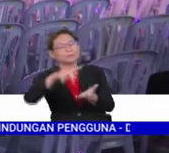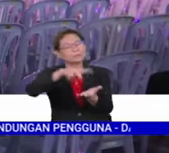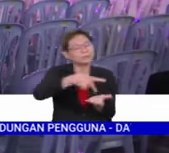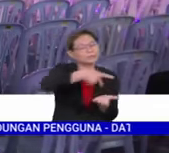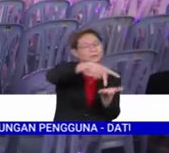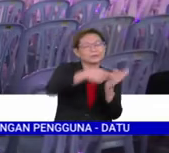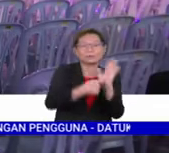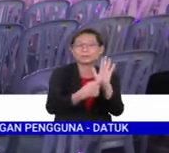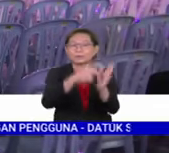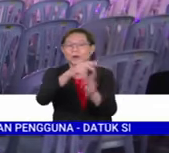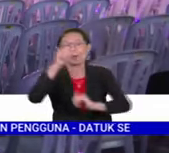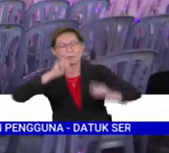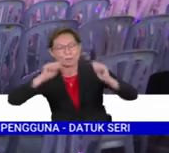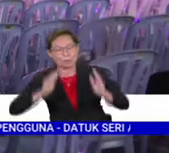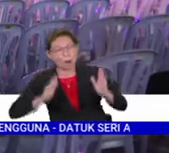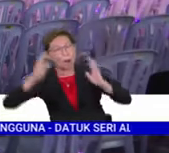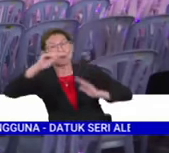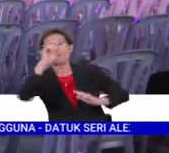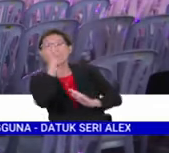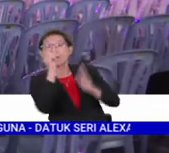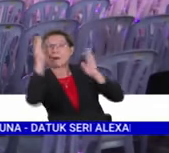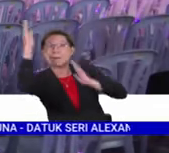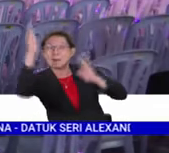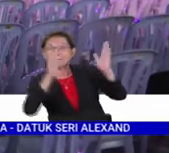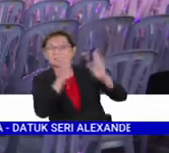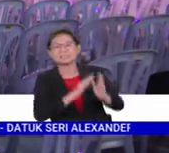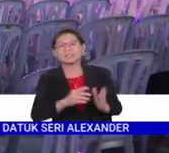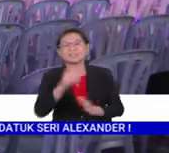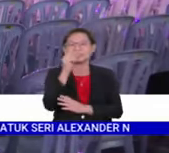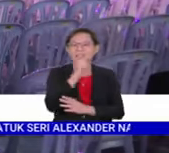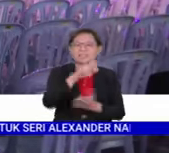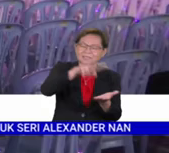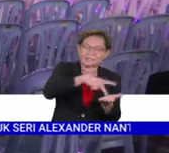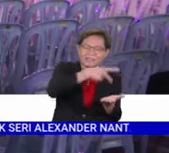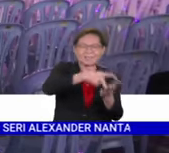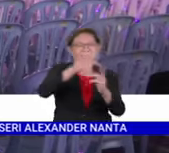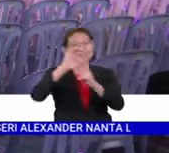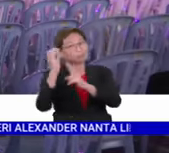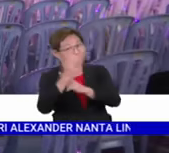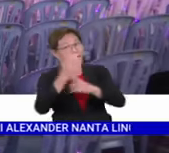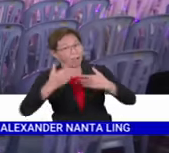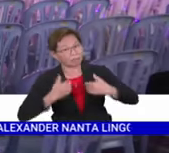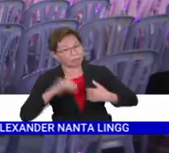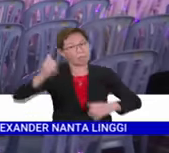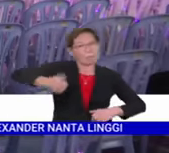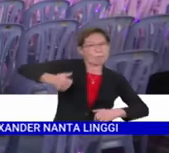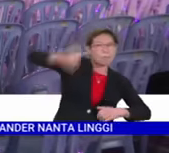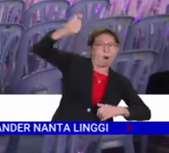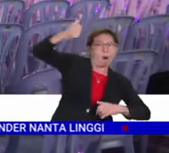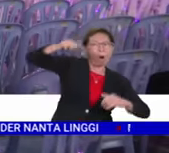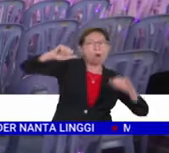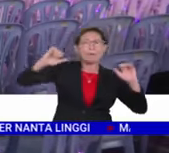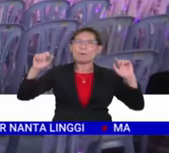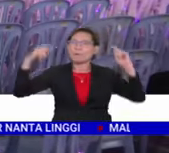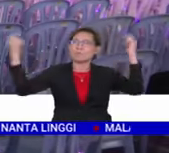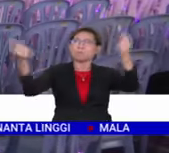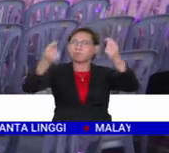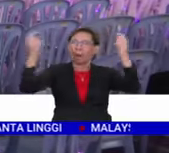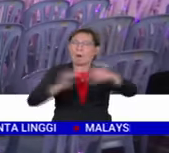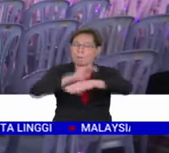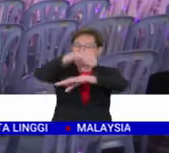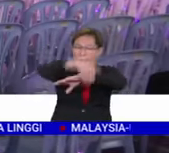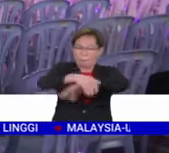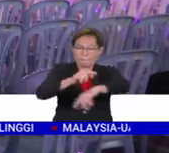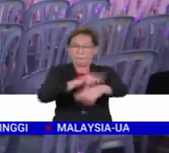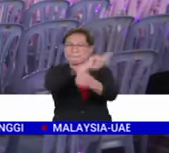persembahan daripada artis tanah air serta persembahan seni tarian kebudayaan. Kemuncak sambutan adalah pada malam ini tepat